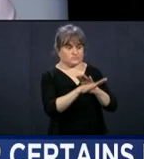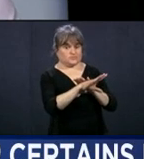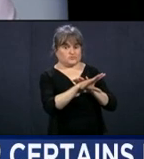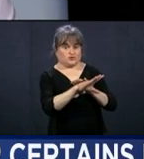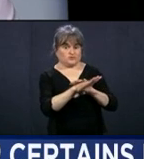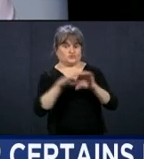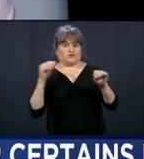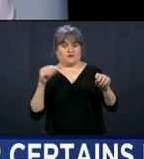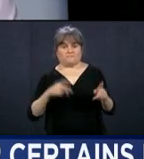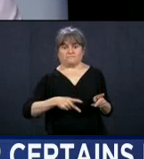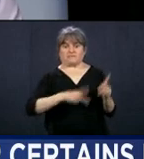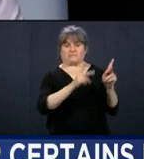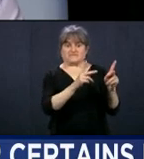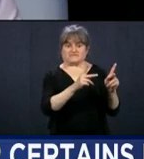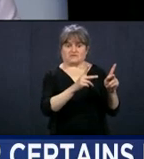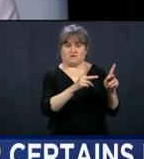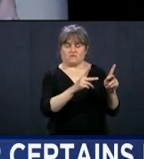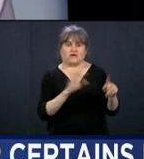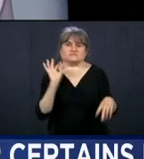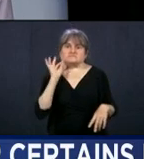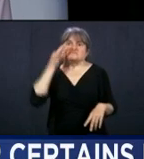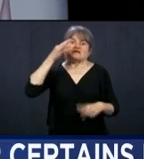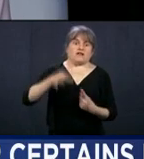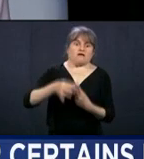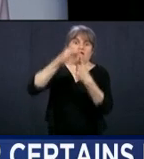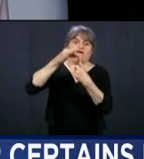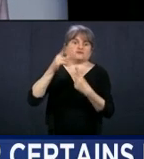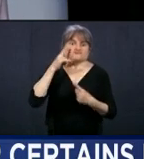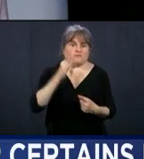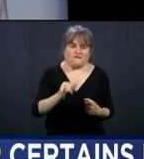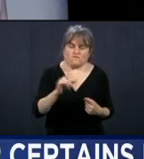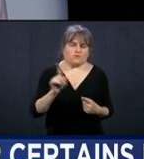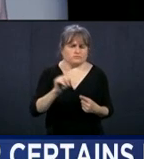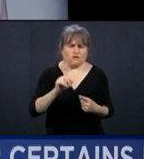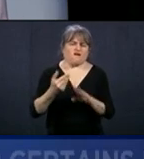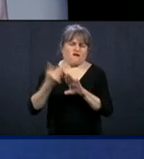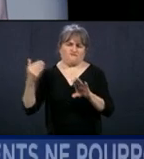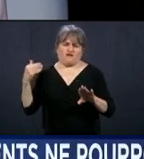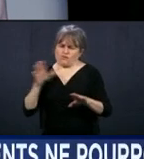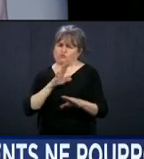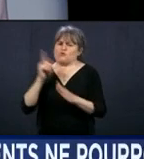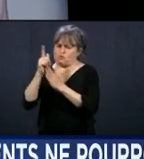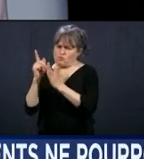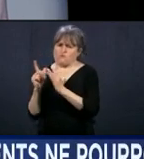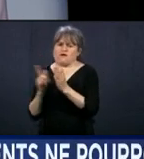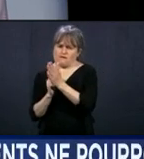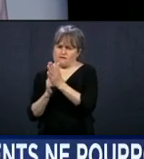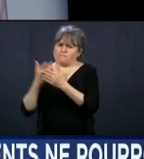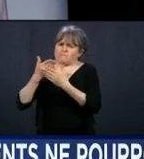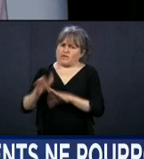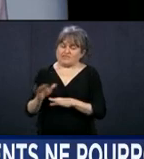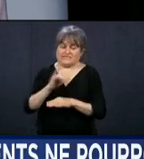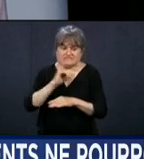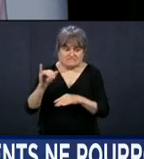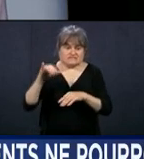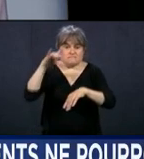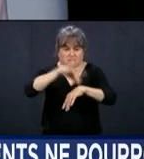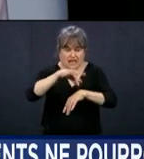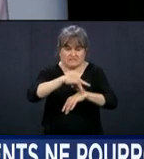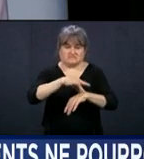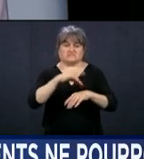mesures spéciales qu'on a créées pour la COVID. Ce sont des mesures qui existent déjà dans la loi sur les services